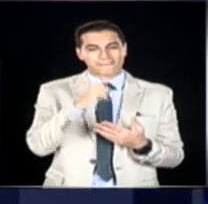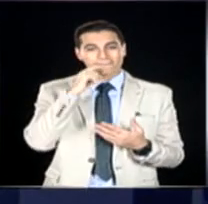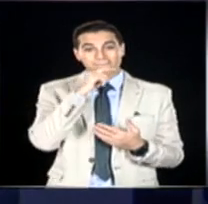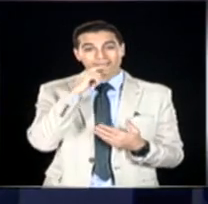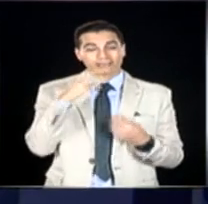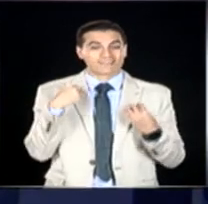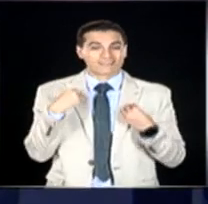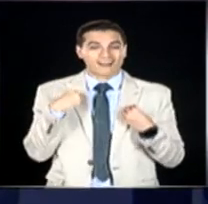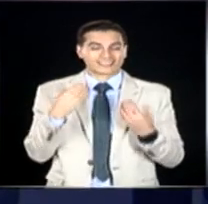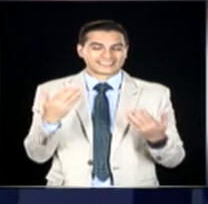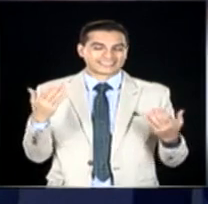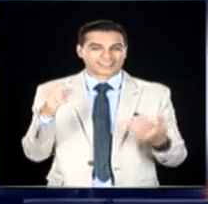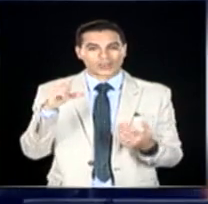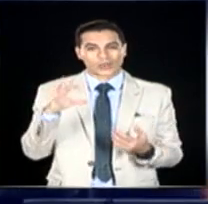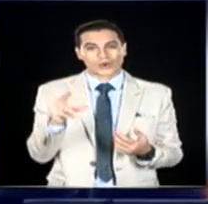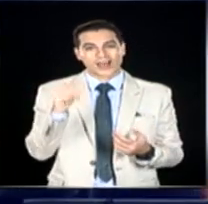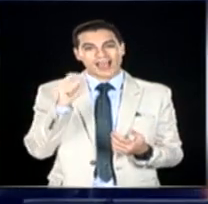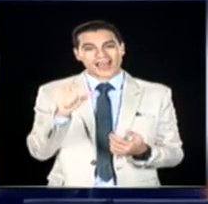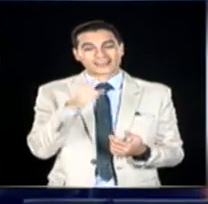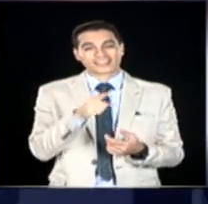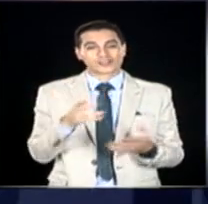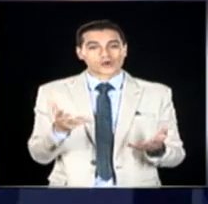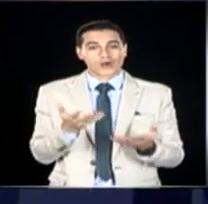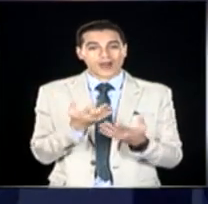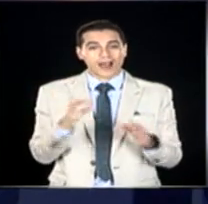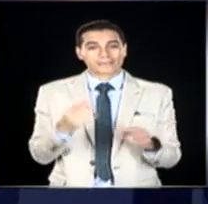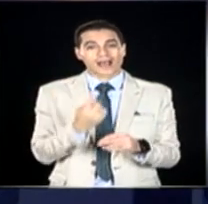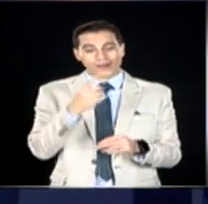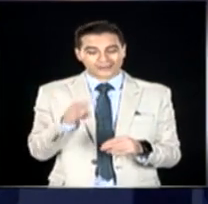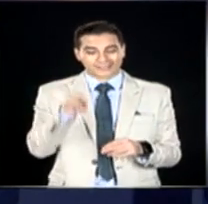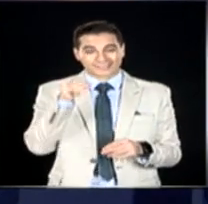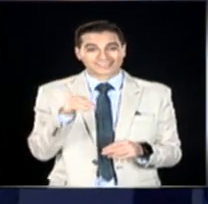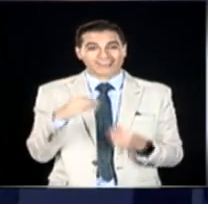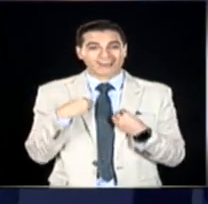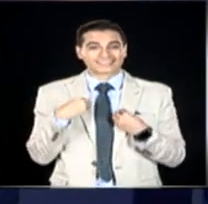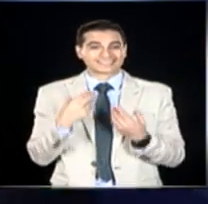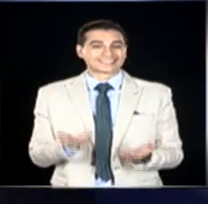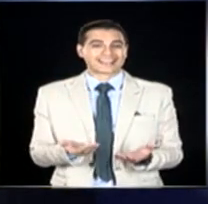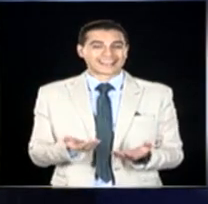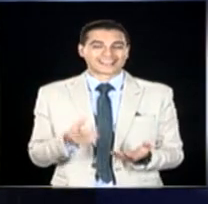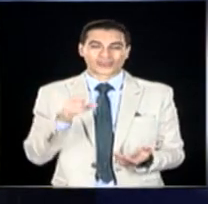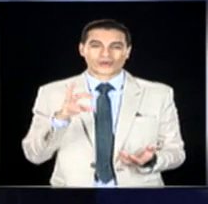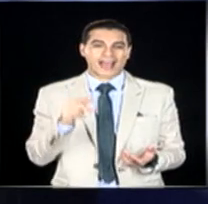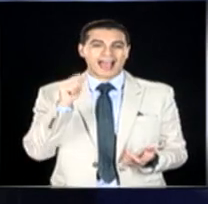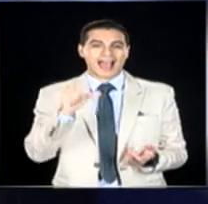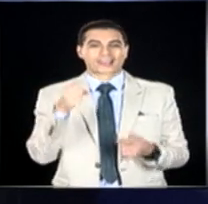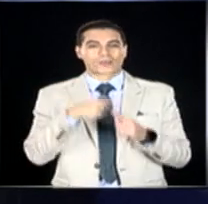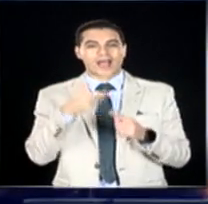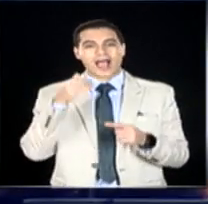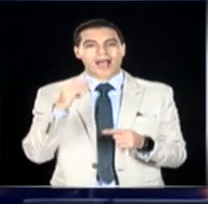نورهان شعبان، يعني انت سبت كل الكور وخدت الرياضه؟ مش عارفه. نورهان شعبان واحمد